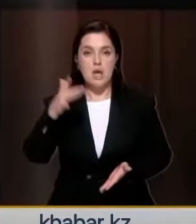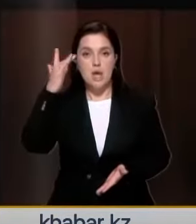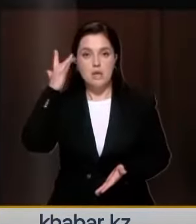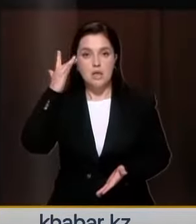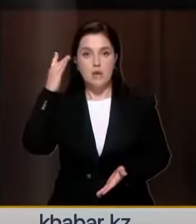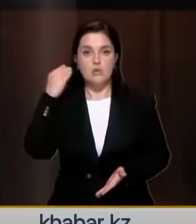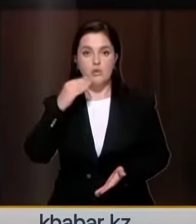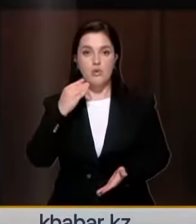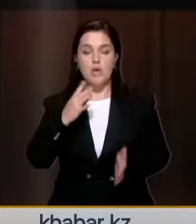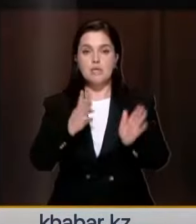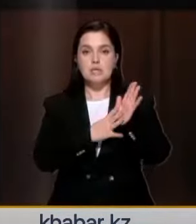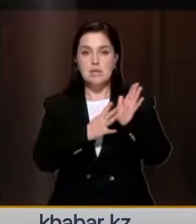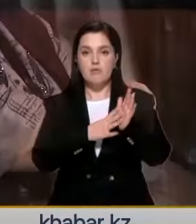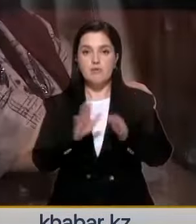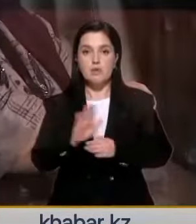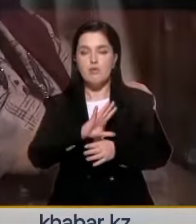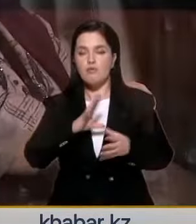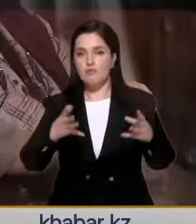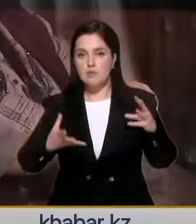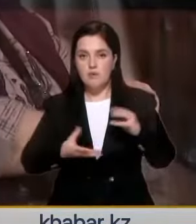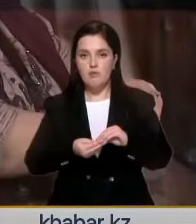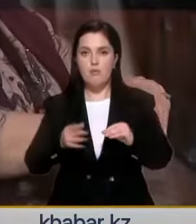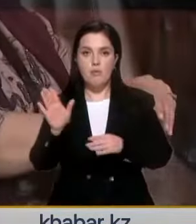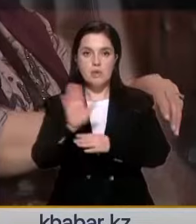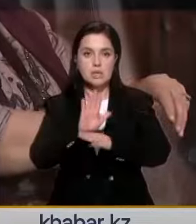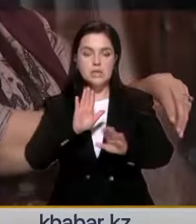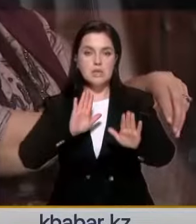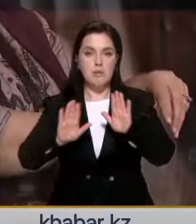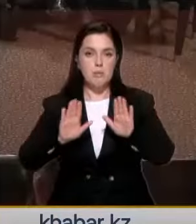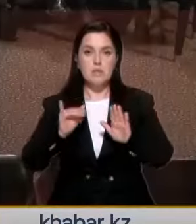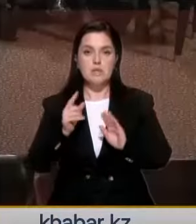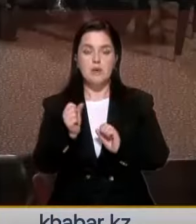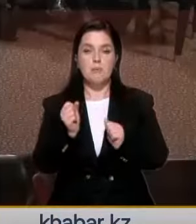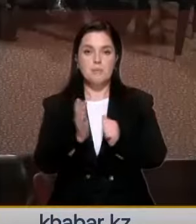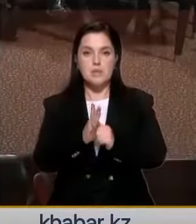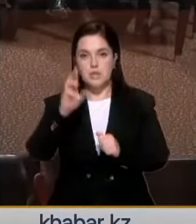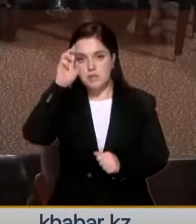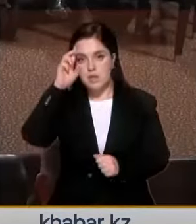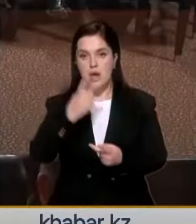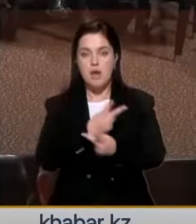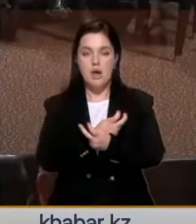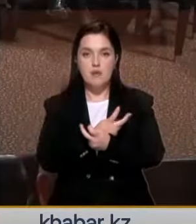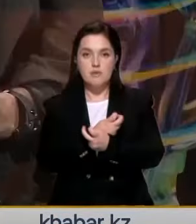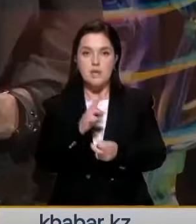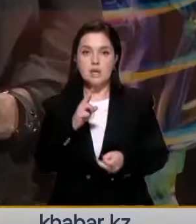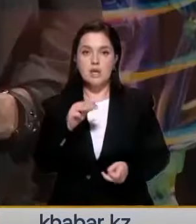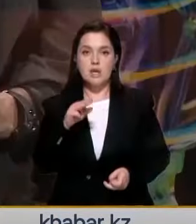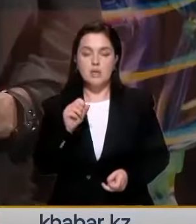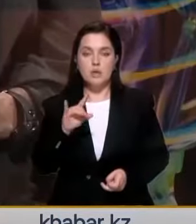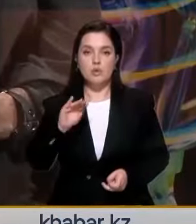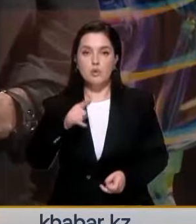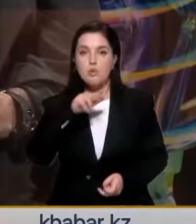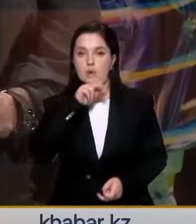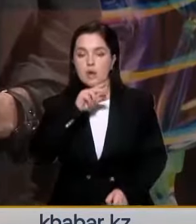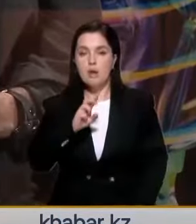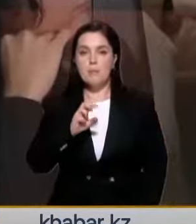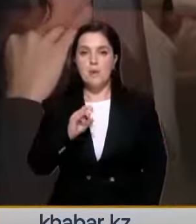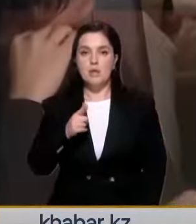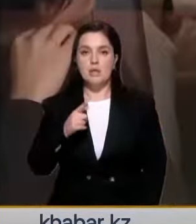мира де картин всего свои работы представили кинематографисты из 15 стран включая Австрию Бангладеш Катар и Южную Корею